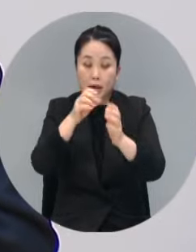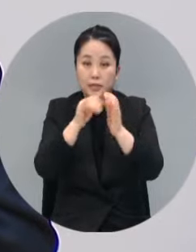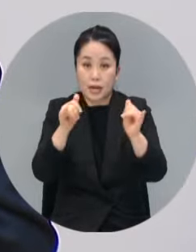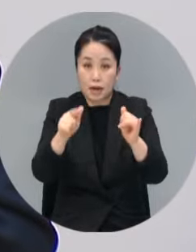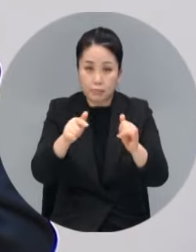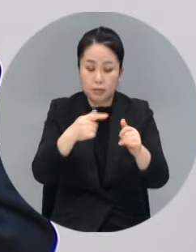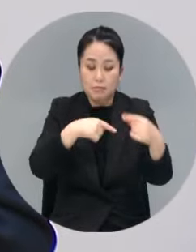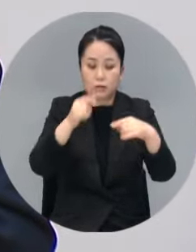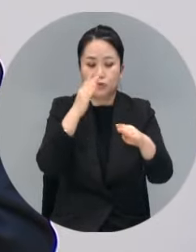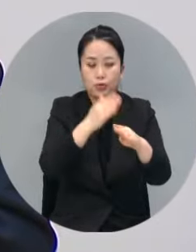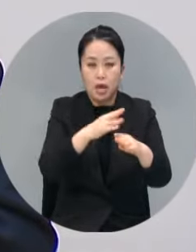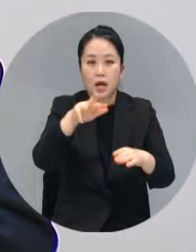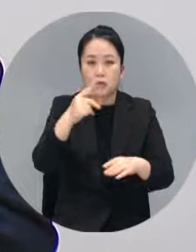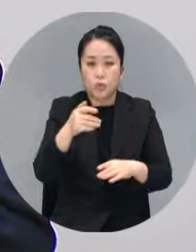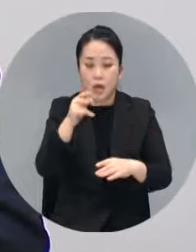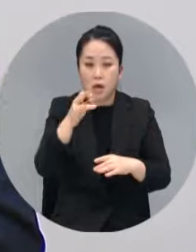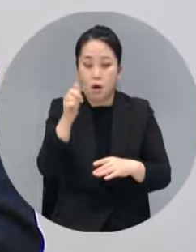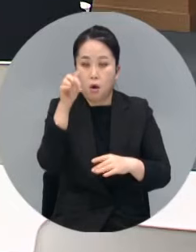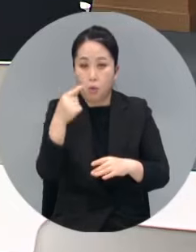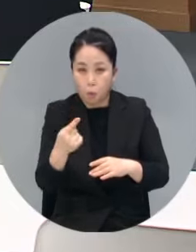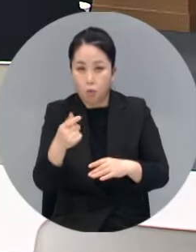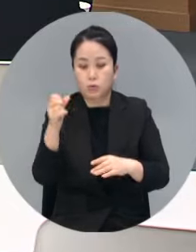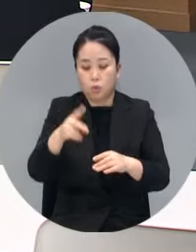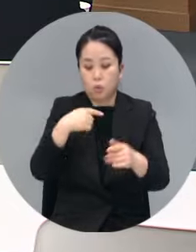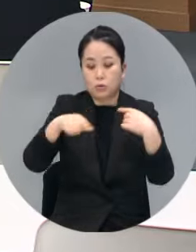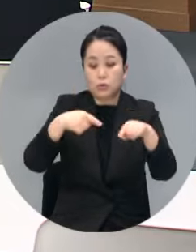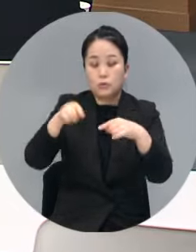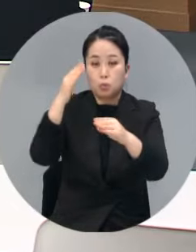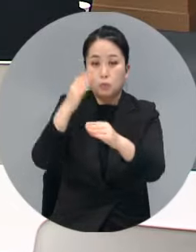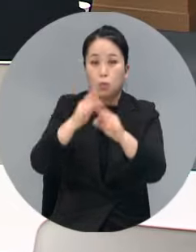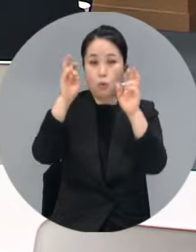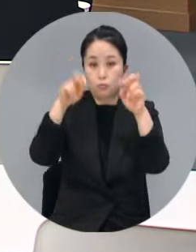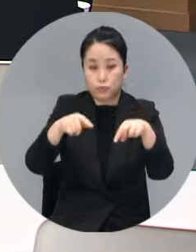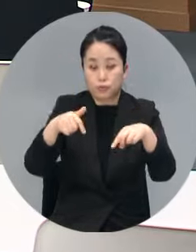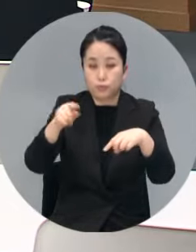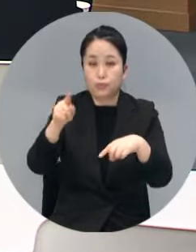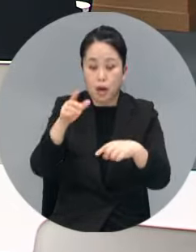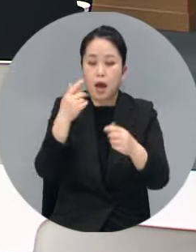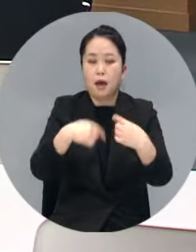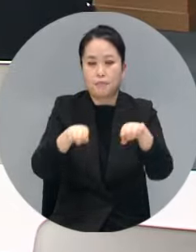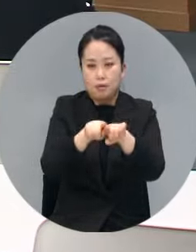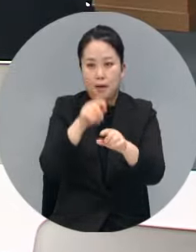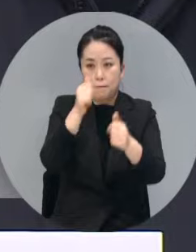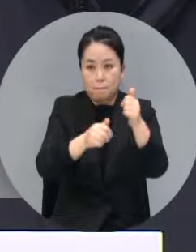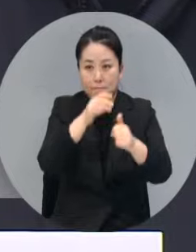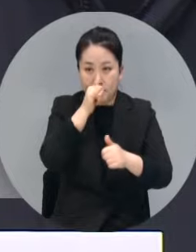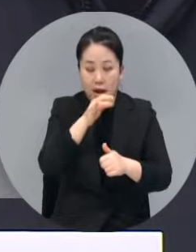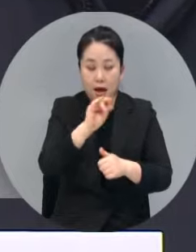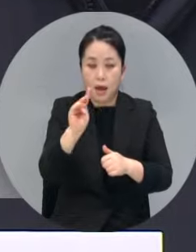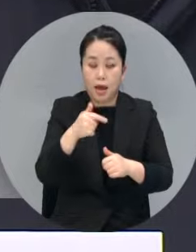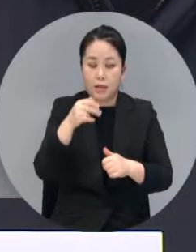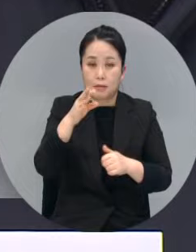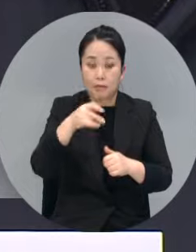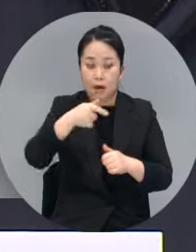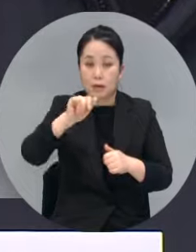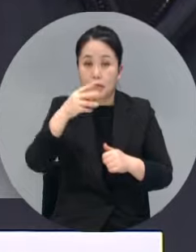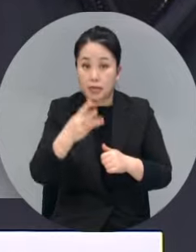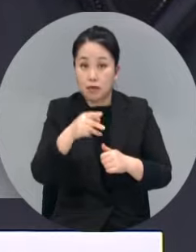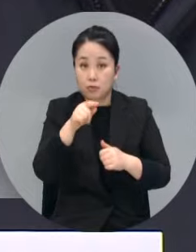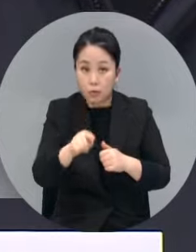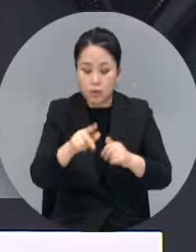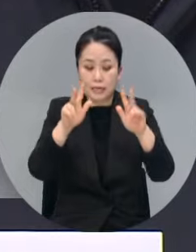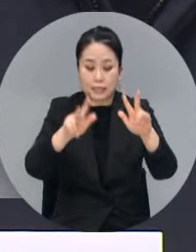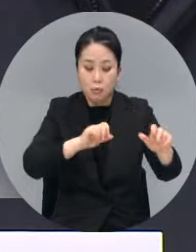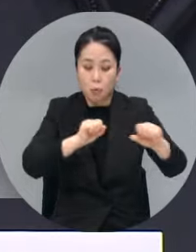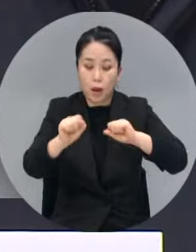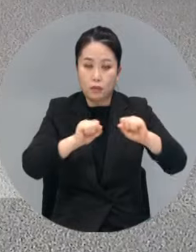최형욱, 무소속 강성수 후보와 맞붙습니다. 지역구 현역인 국민의힘 안병렬 의원은 부산 현역 의원으로는